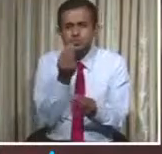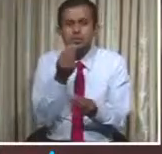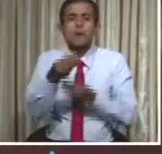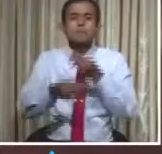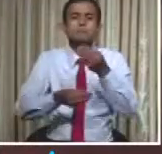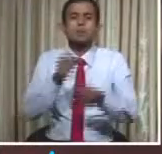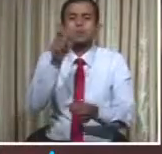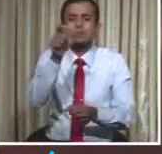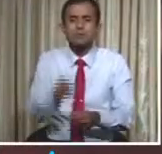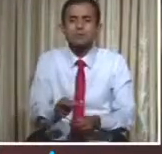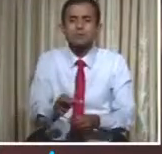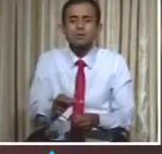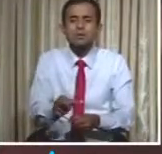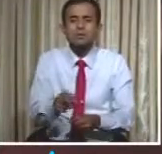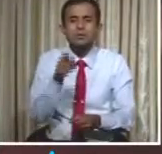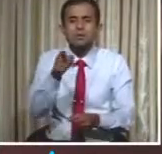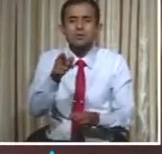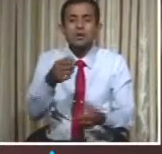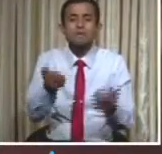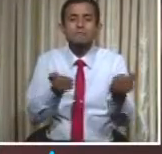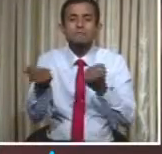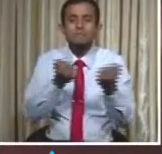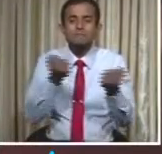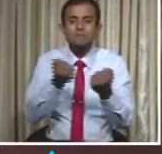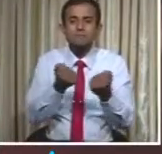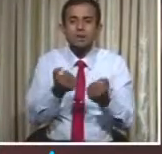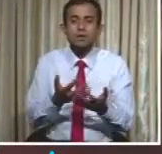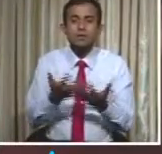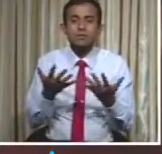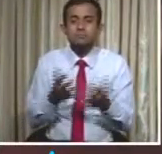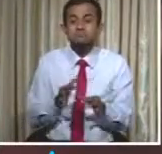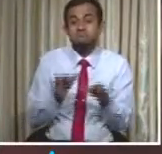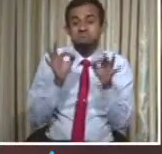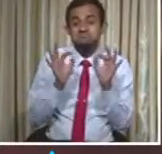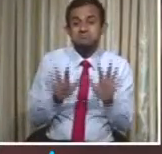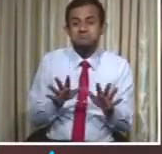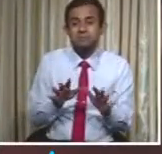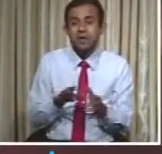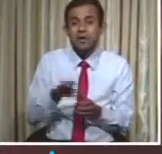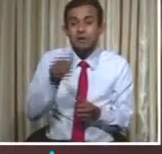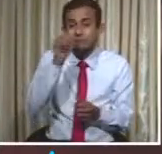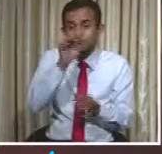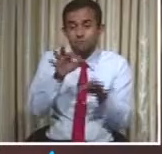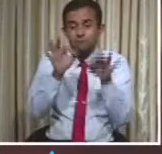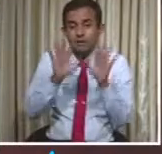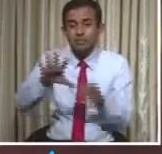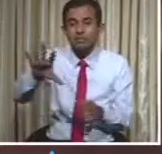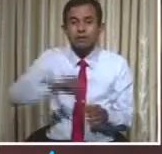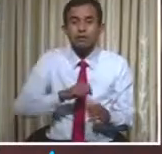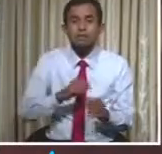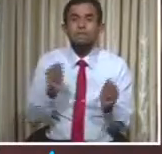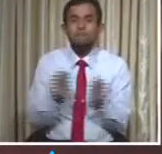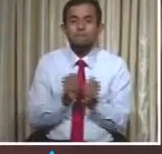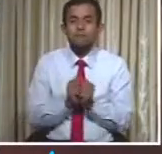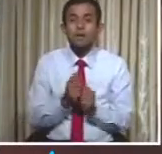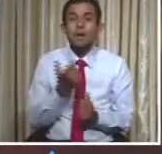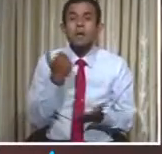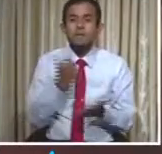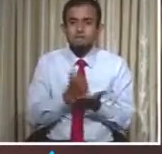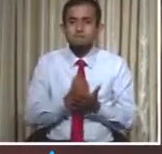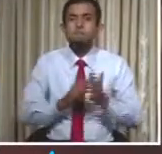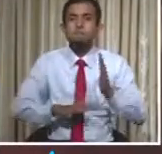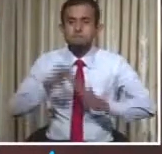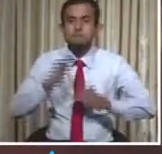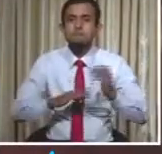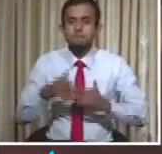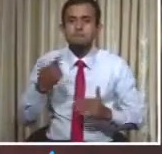කර්මාන්ත කරුවෝ. ඉතින් මේ කර්මාන්ත කරුවන්ගේ වාහන බොහොම ප්‍රොෆෙෂනල් විදියට අත්පත් කරගන්න වැඩ පිළිලක් මුල්‍ය සමාගම් ක්‍රියාත්මක කරනවා.